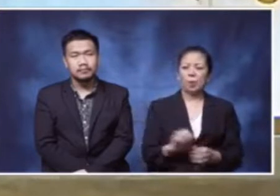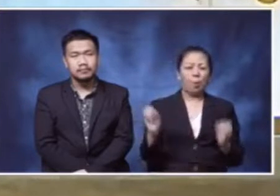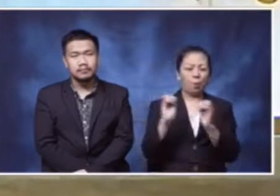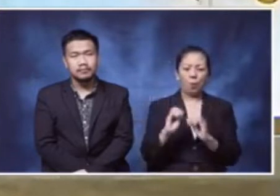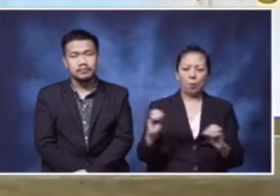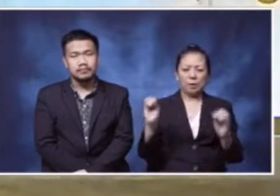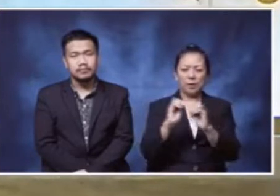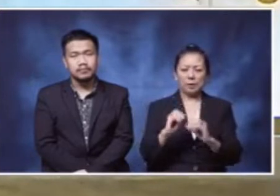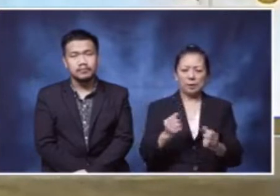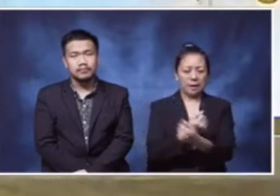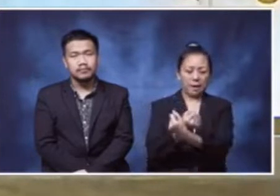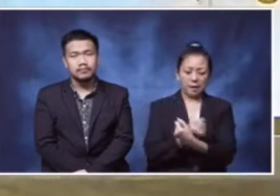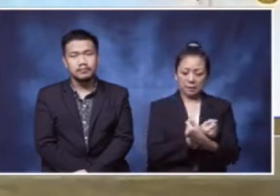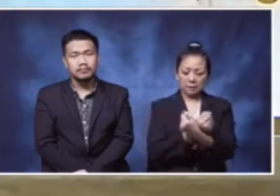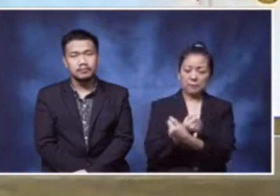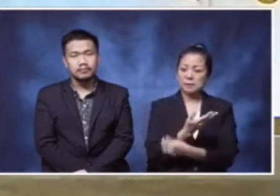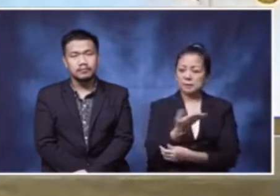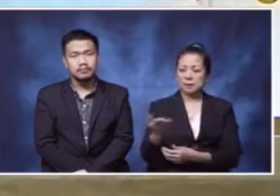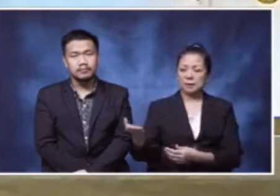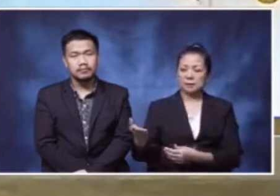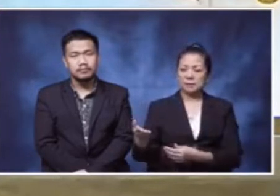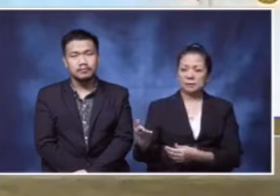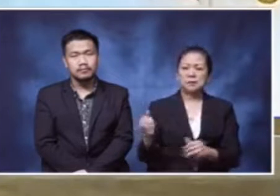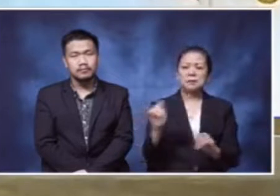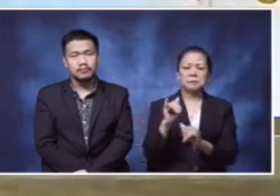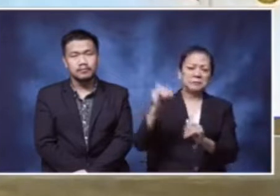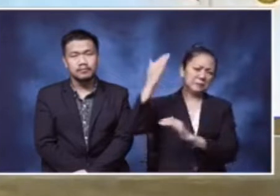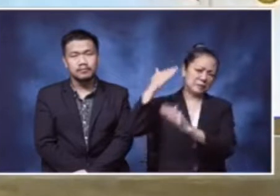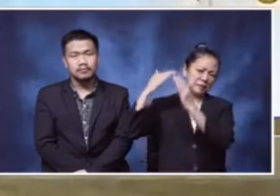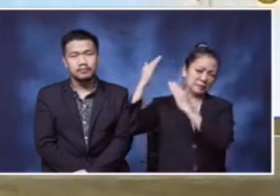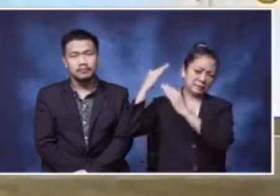nang aalipin sa kanila tulad noong una,